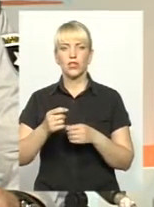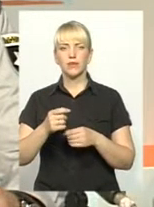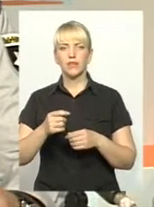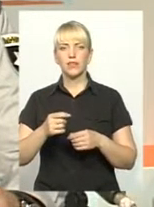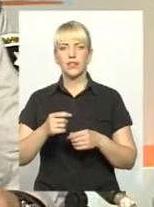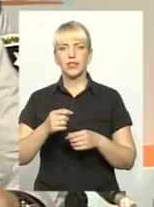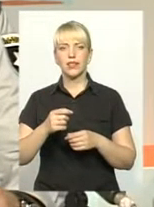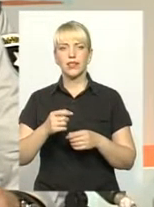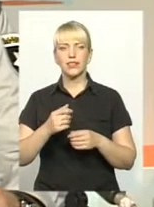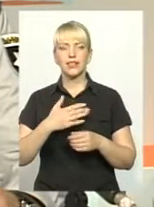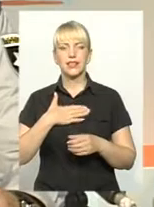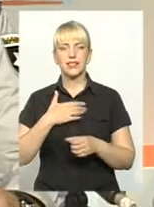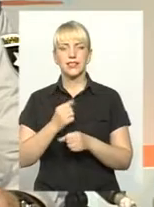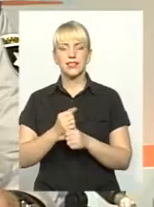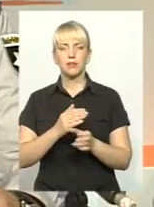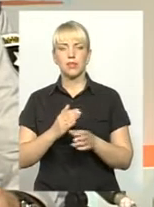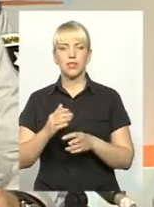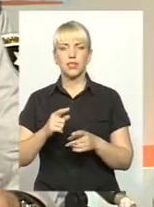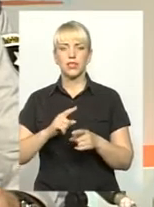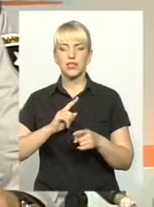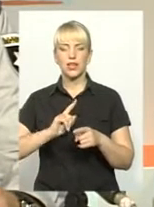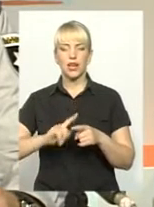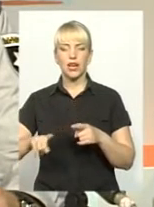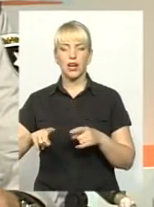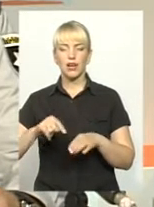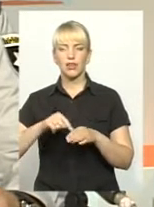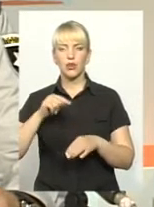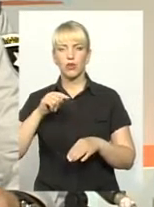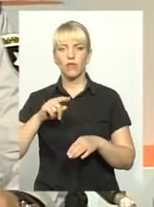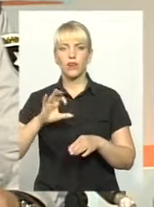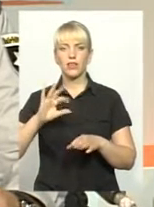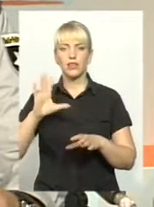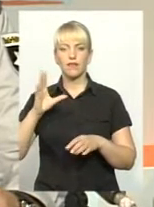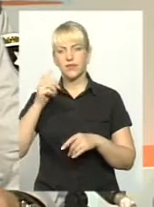Це негайне реагування на всі повідомлення про злочини та пригоди.